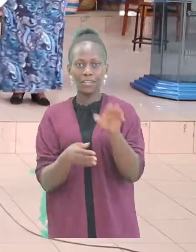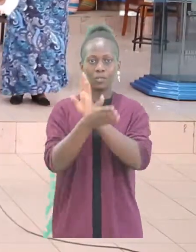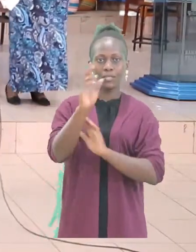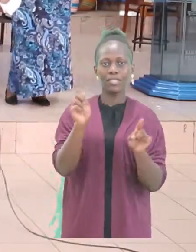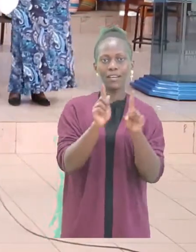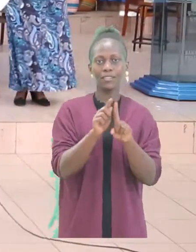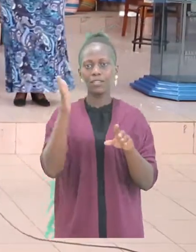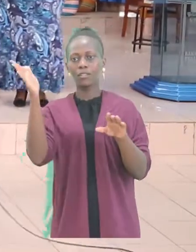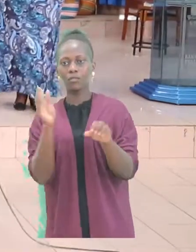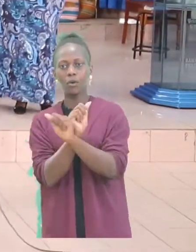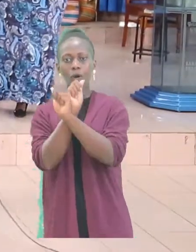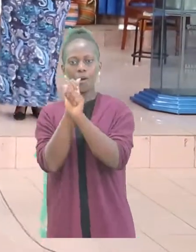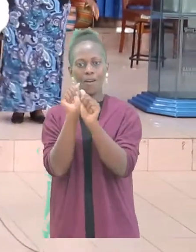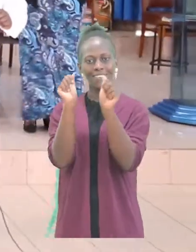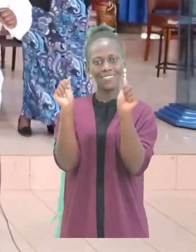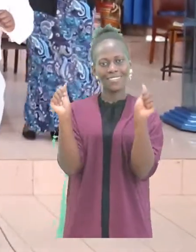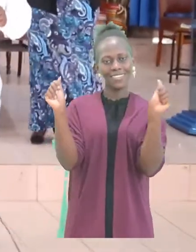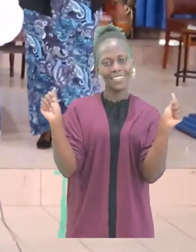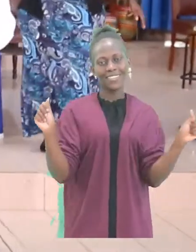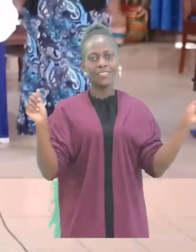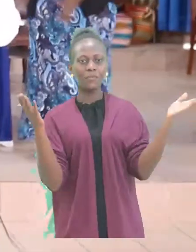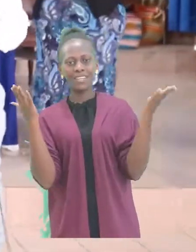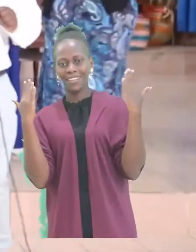Hakuna Mungu kama wewe Bwana,